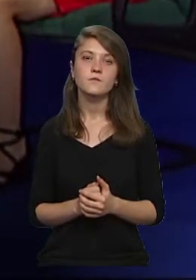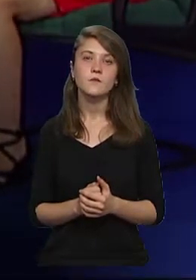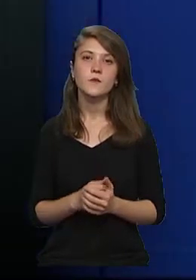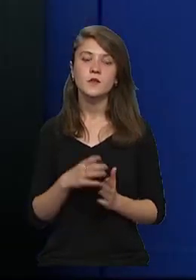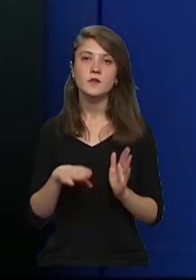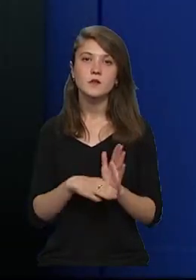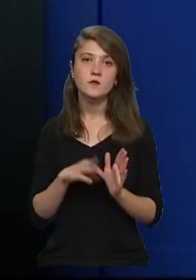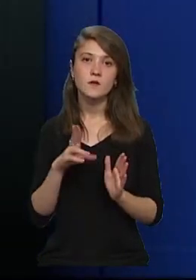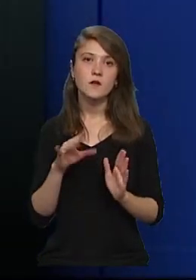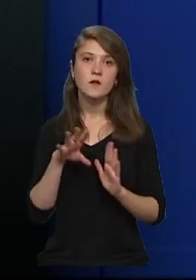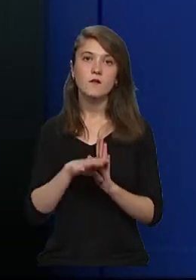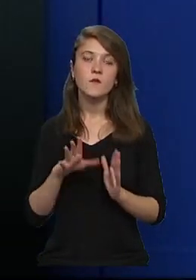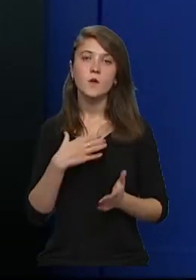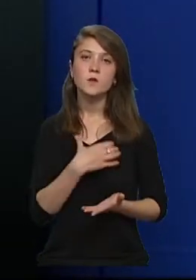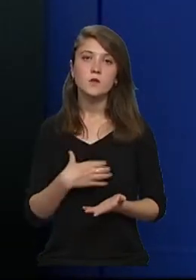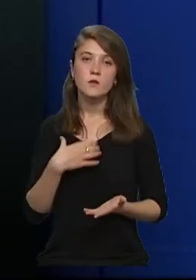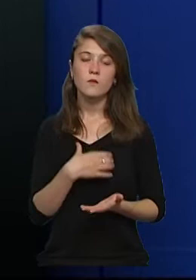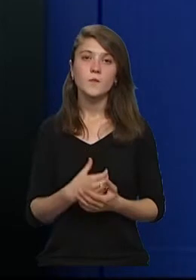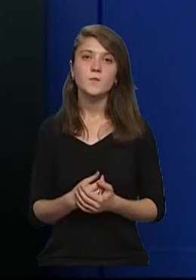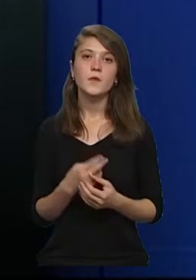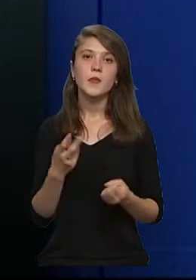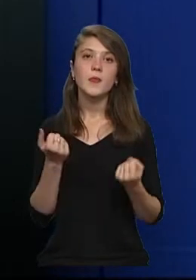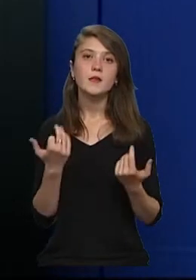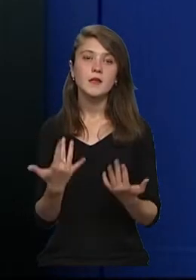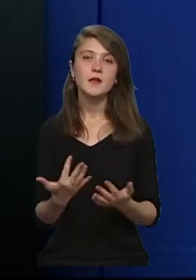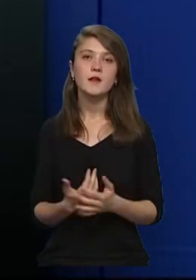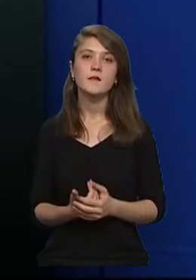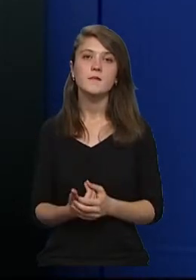знизу, да, яка лягла в основу стратегії, да, наскільки